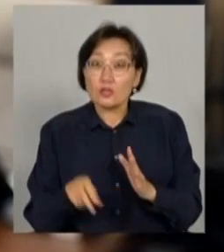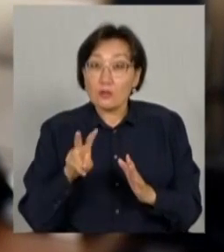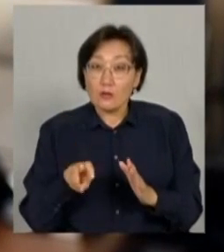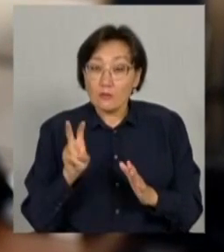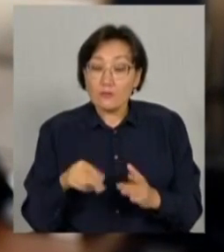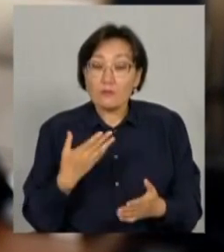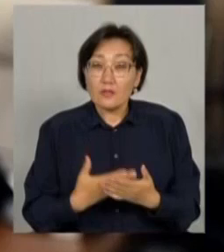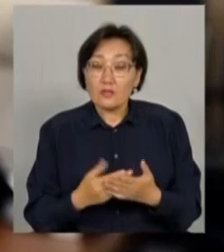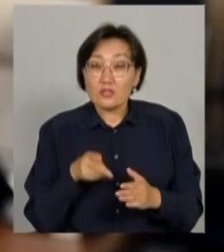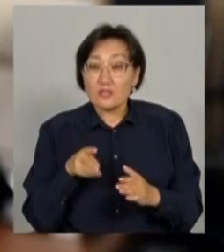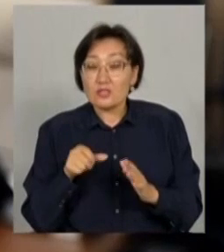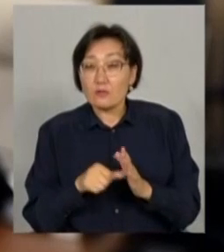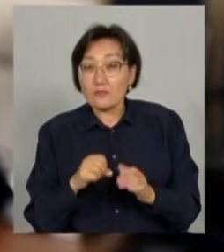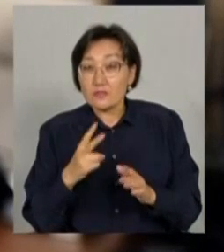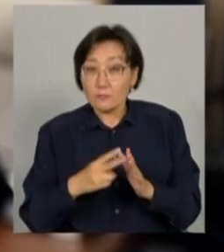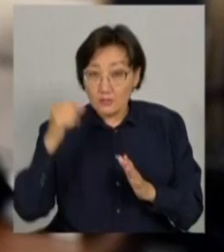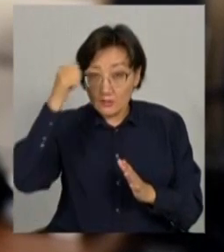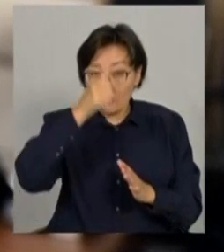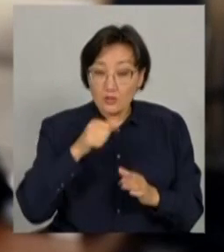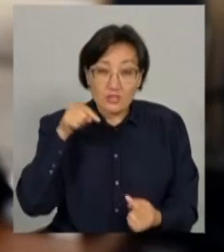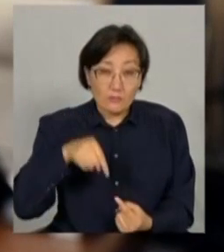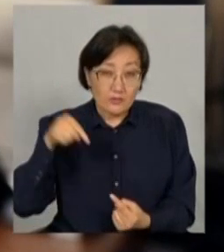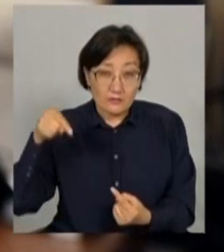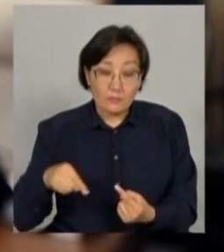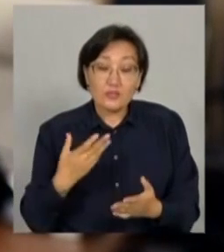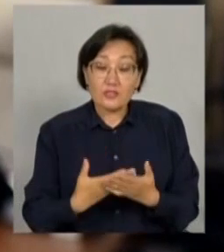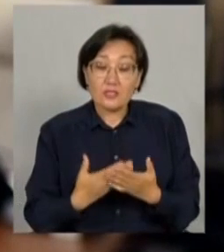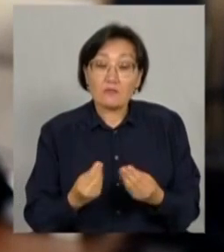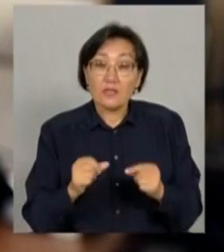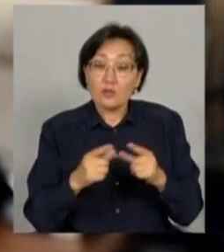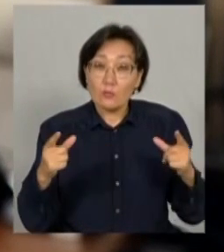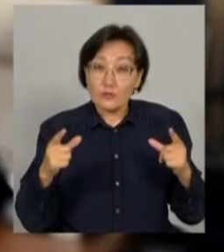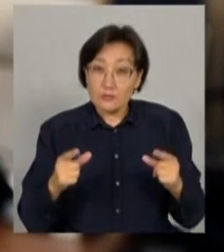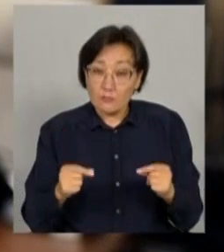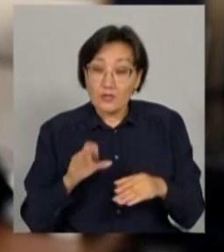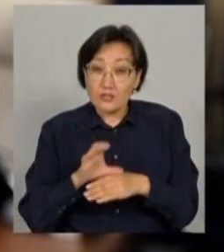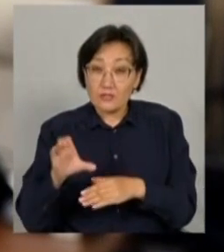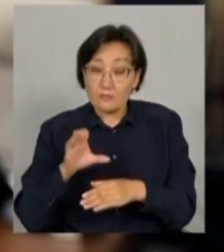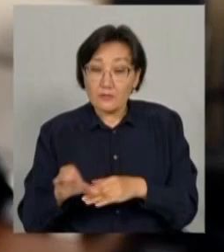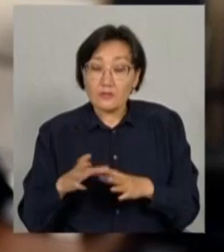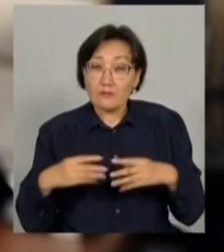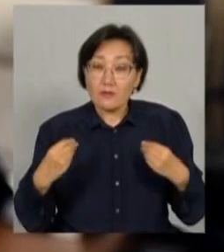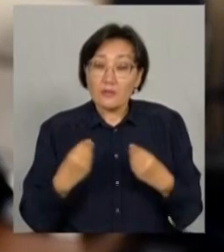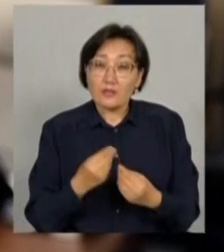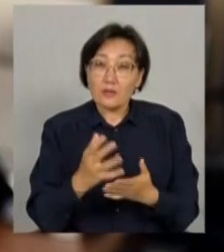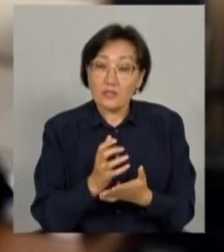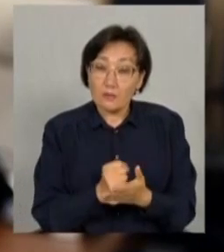образца 2006 и 2017 годов, не соответствуют образцам денежных знаков, выпускаемым Федеральным резервным банком США.